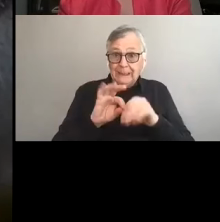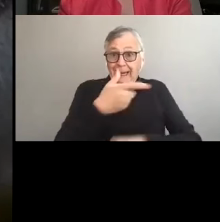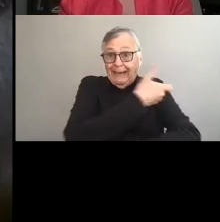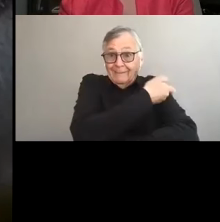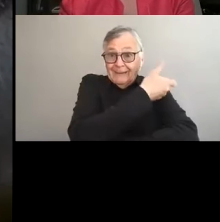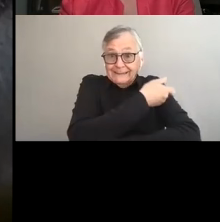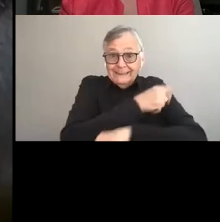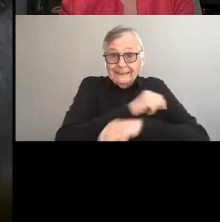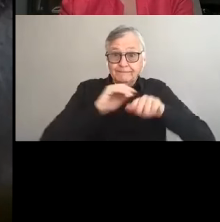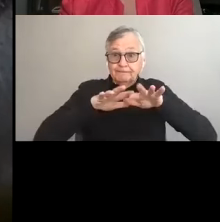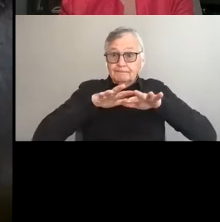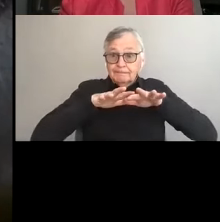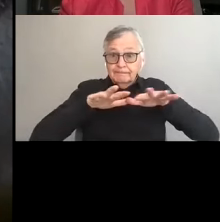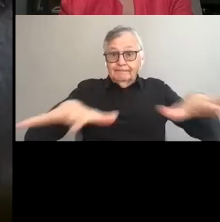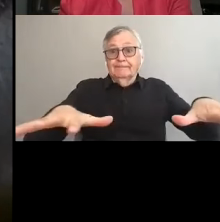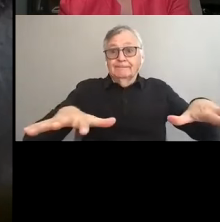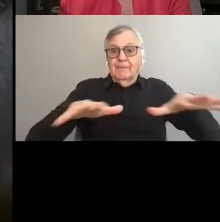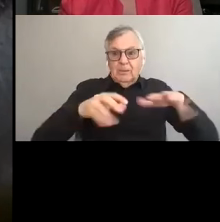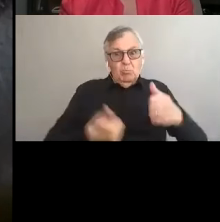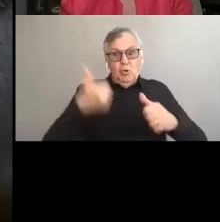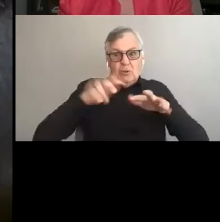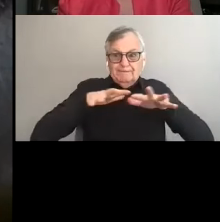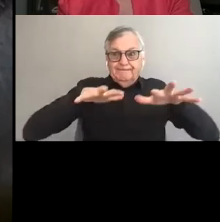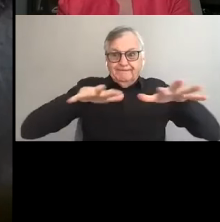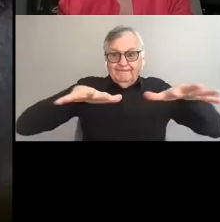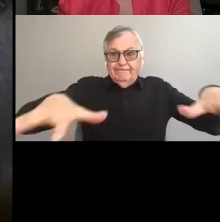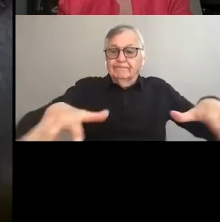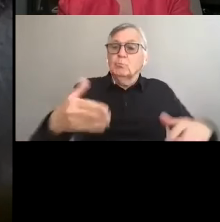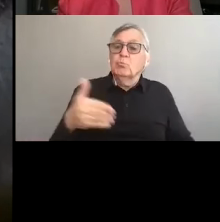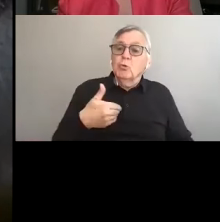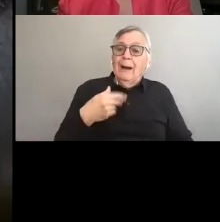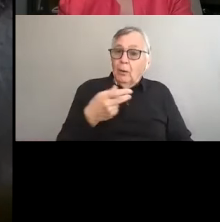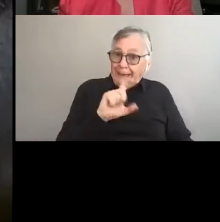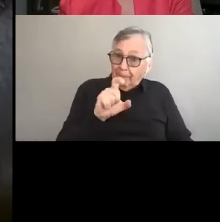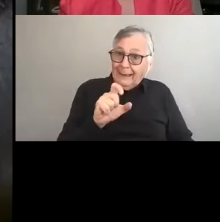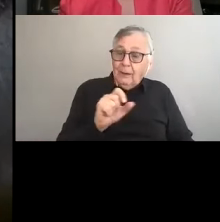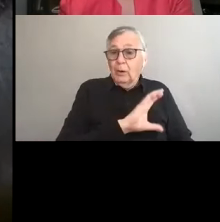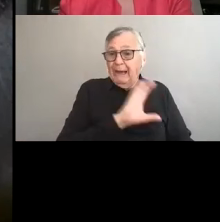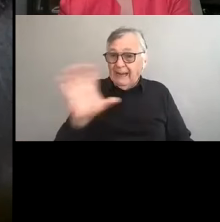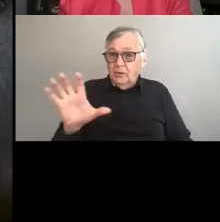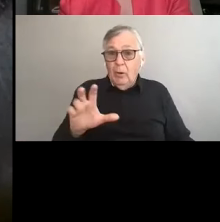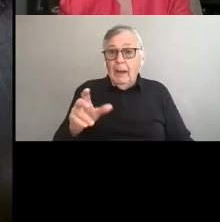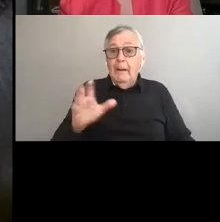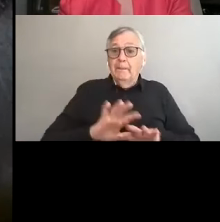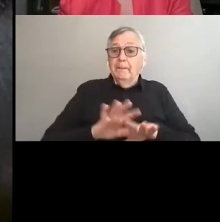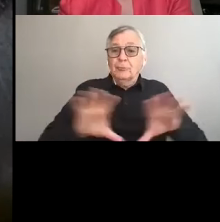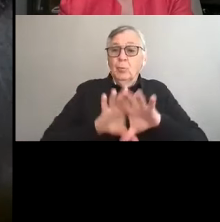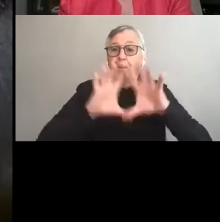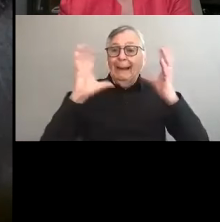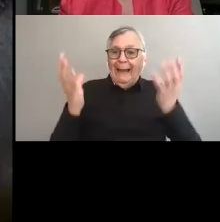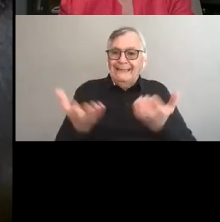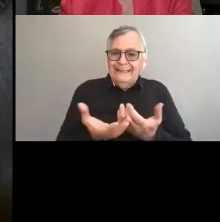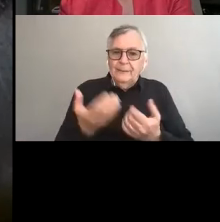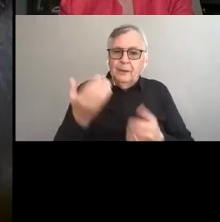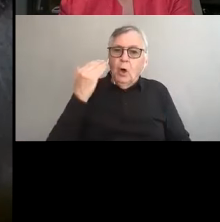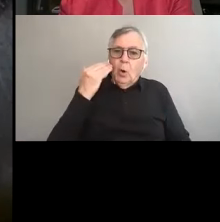vaccination la plus étendue possible au Québec, au Canada, comme partout sur la planète? C'est qu'on sait